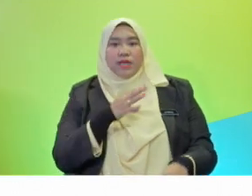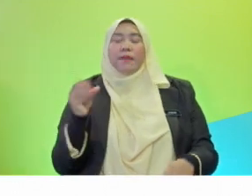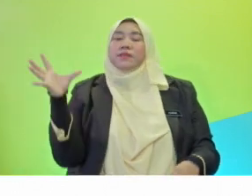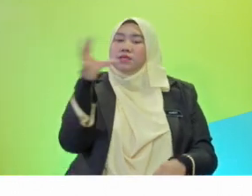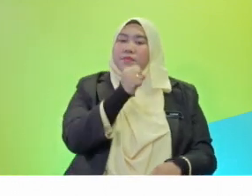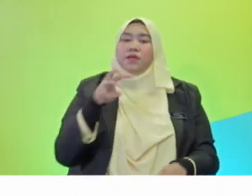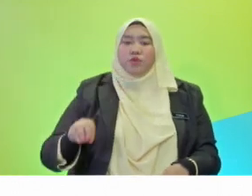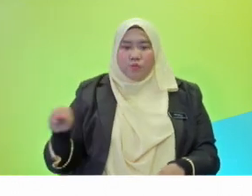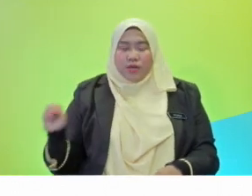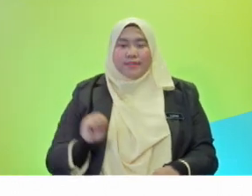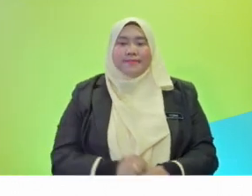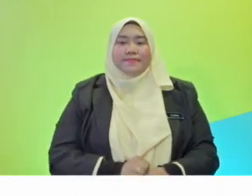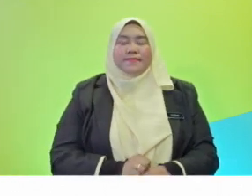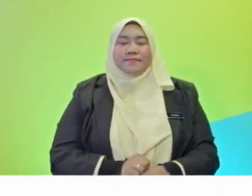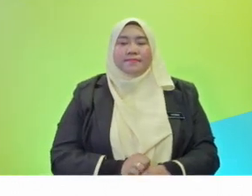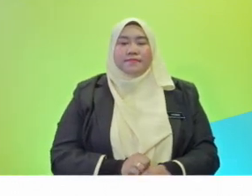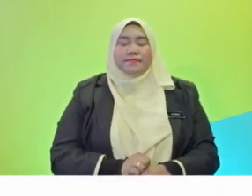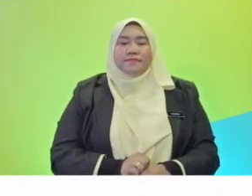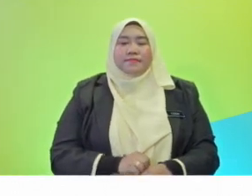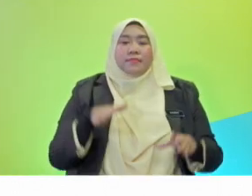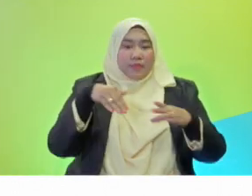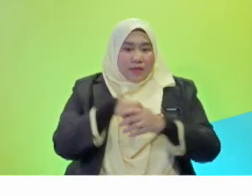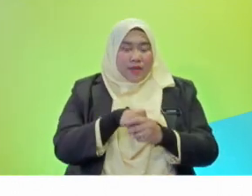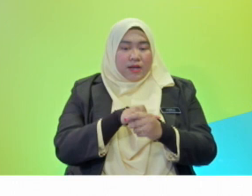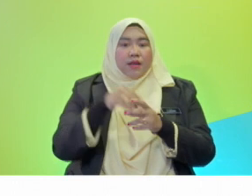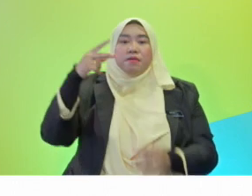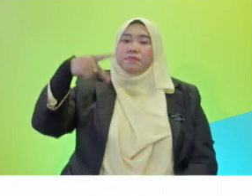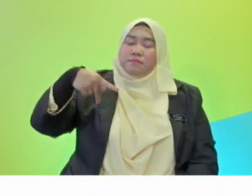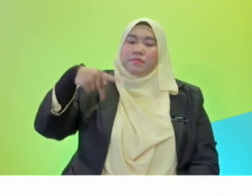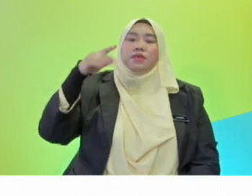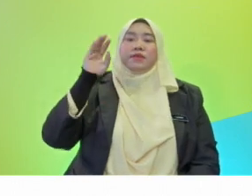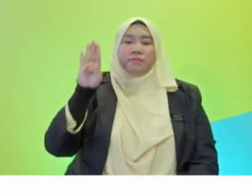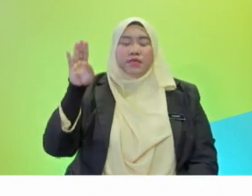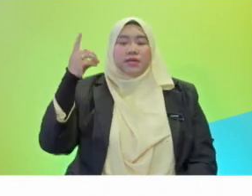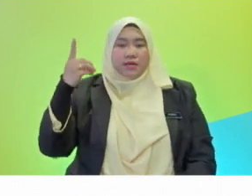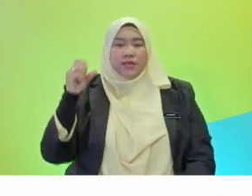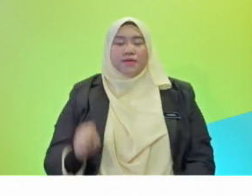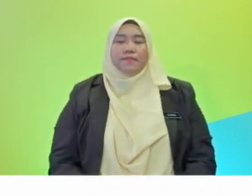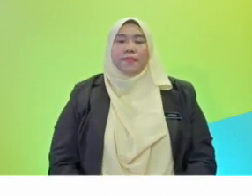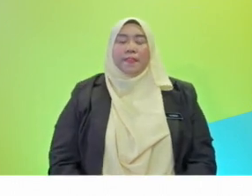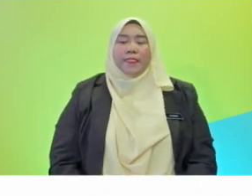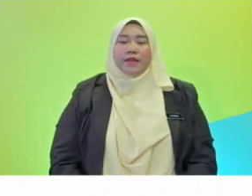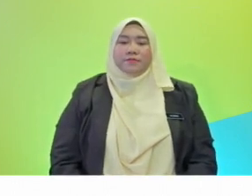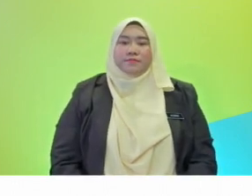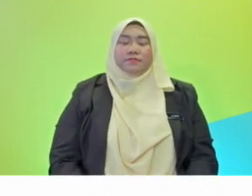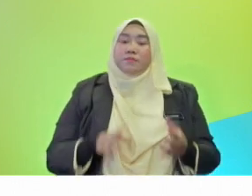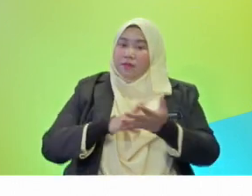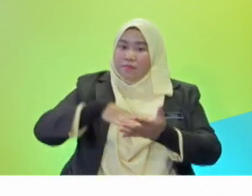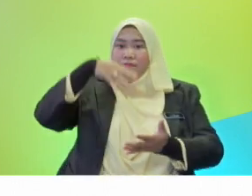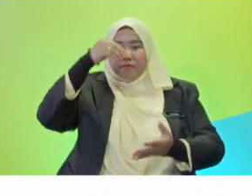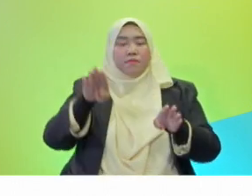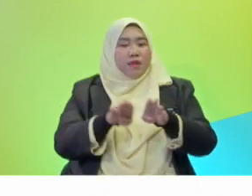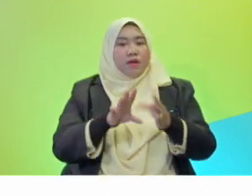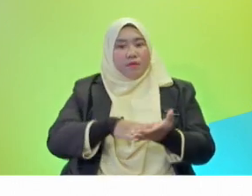Oke Selain itu dalam penaksiran sebagai pembelajaran sebagai pembelajaran